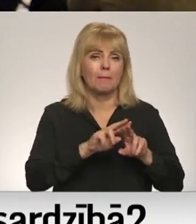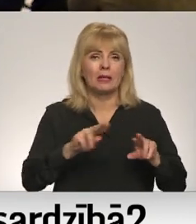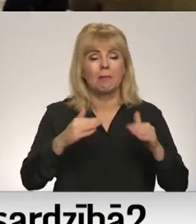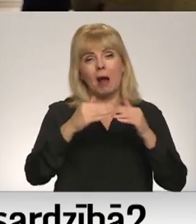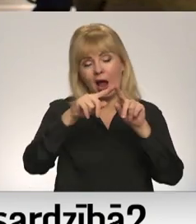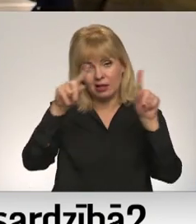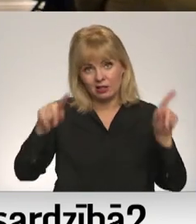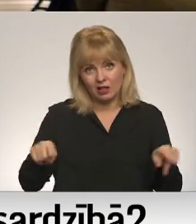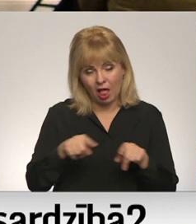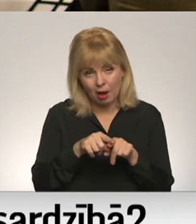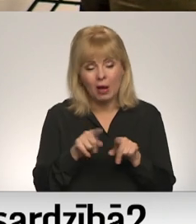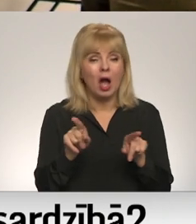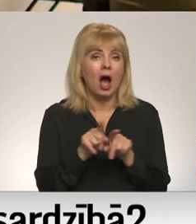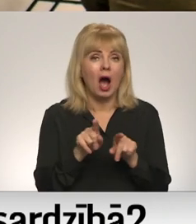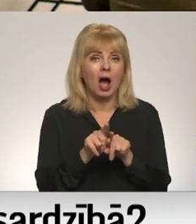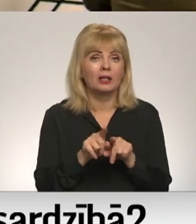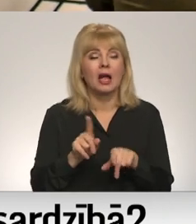ministrijas mājaslapā, kā arī